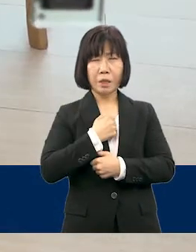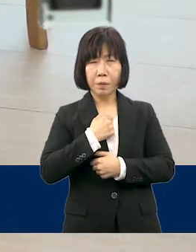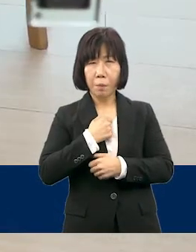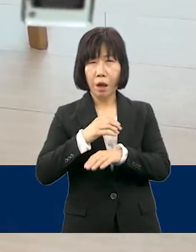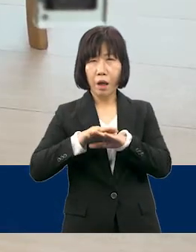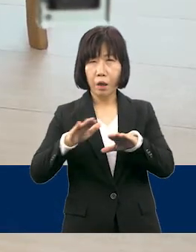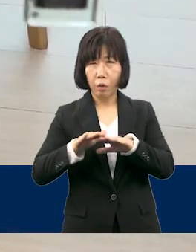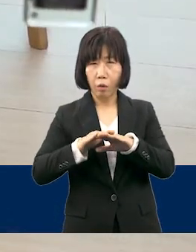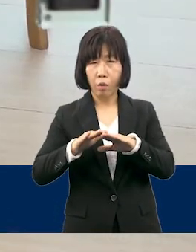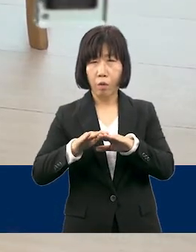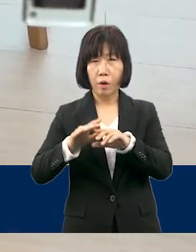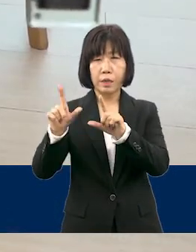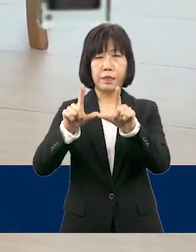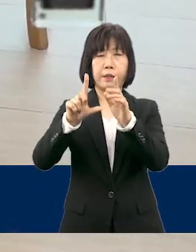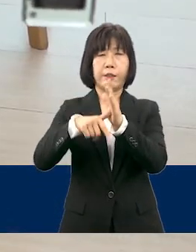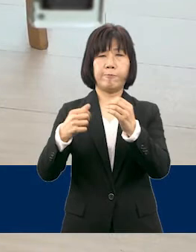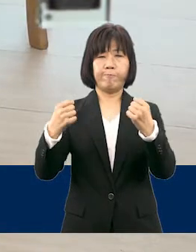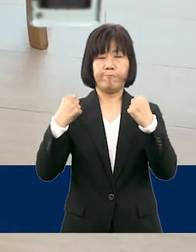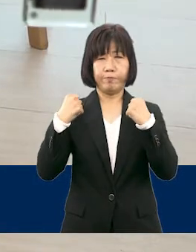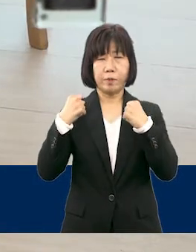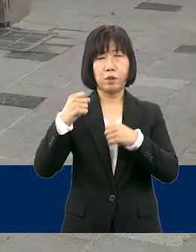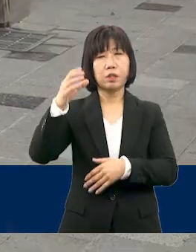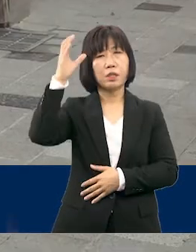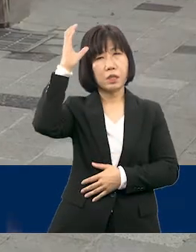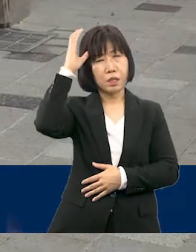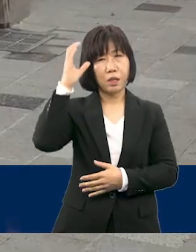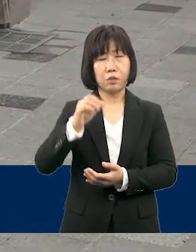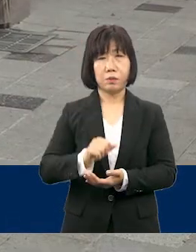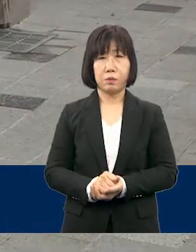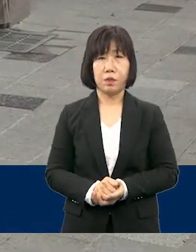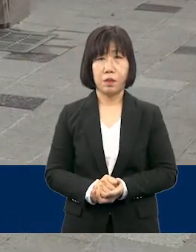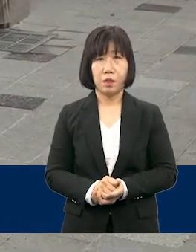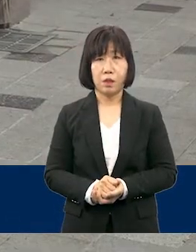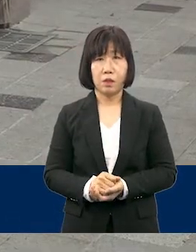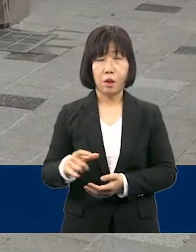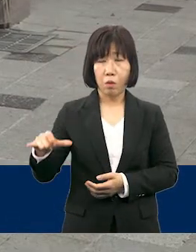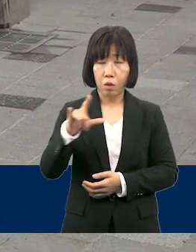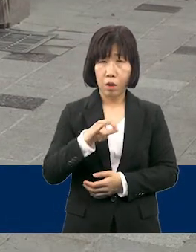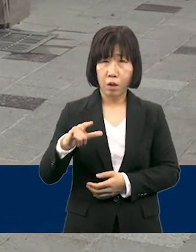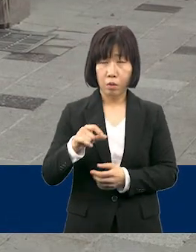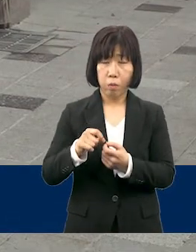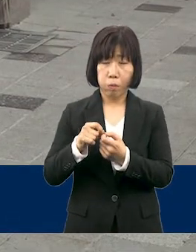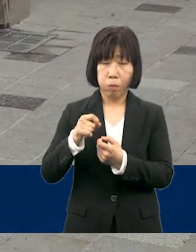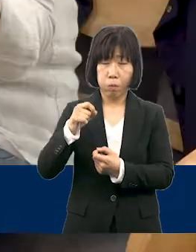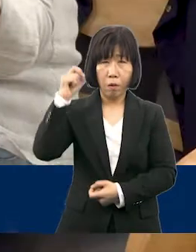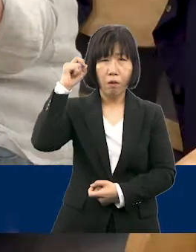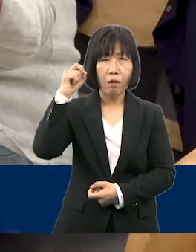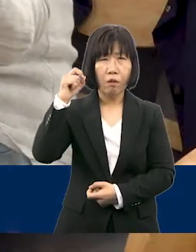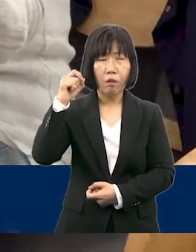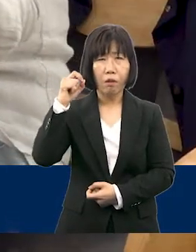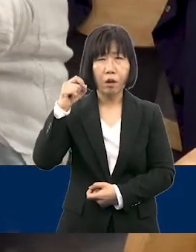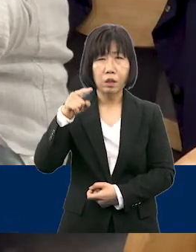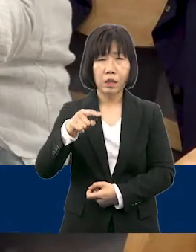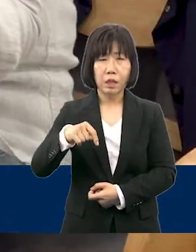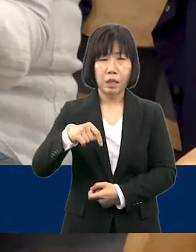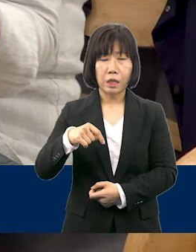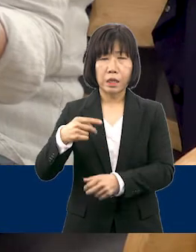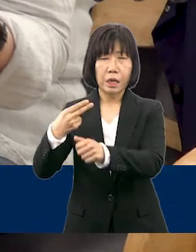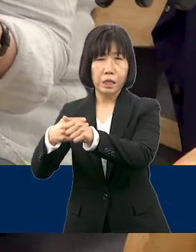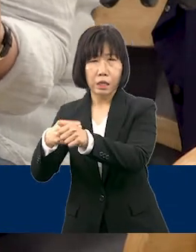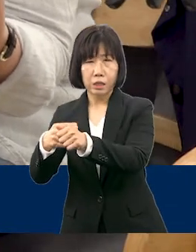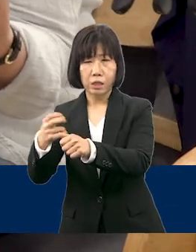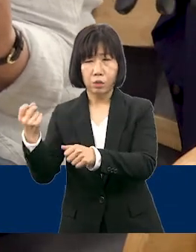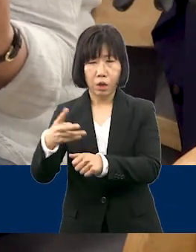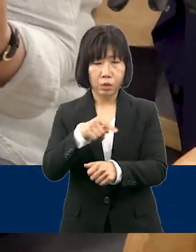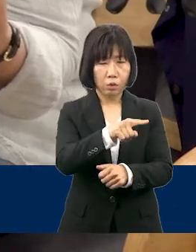해소하고 일상의 활력도 얻을 것으로 기대하고 있습니다 고는 크로네 그가 장기화되고 있는 가운데 자치회관